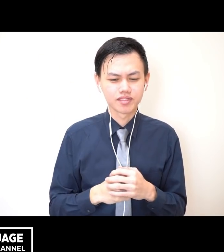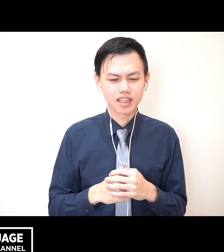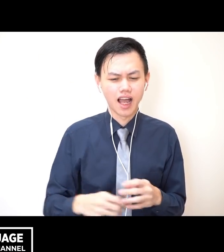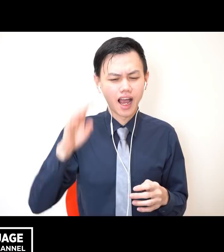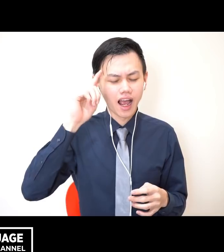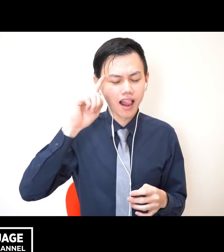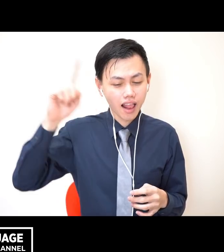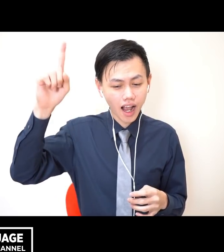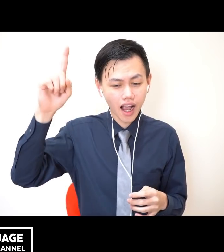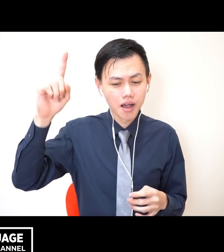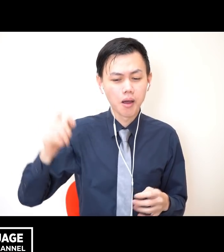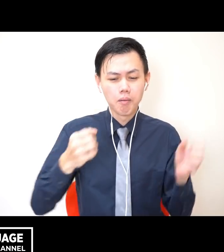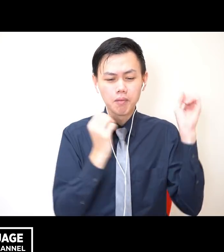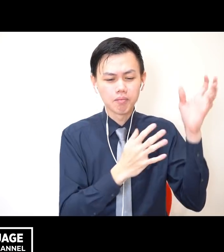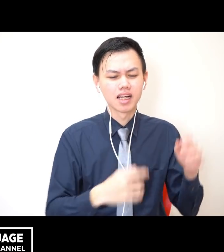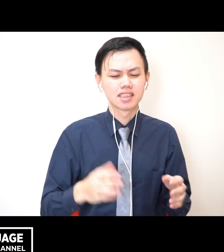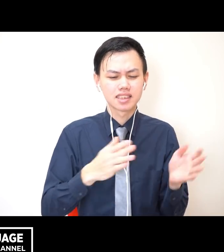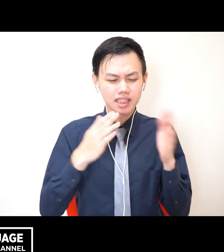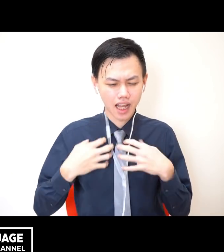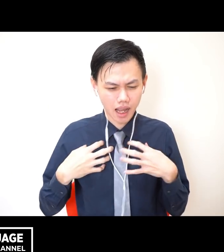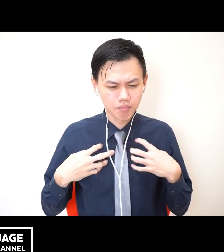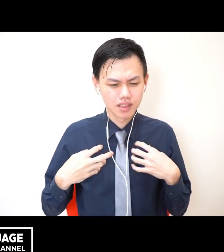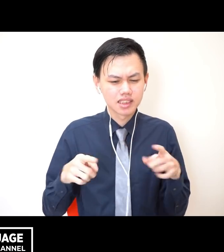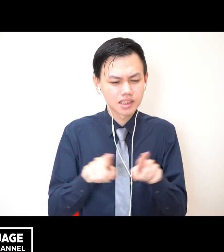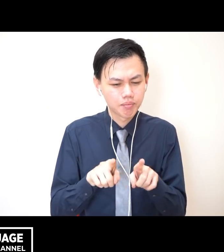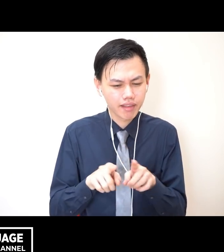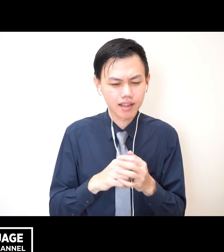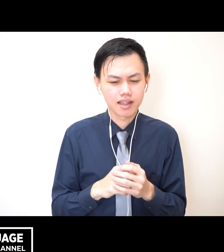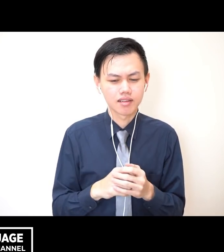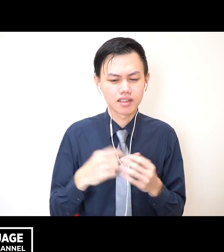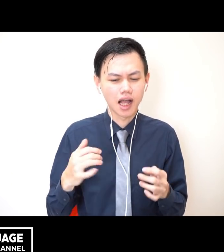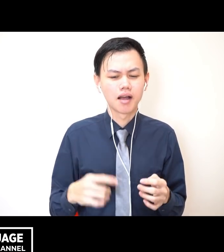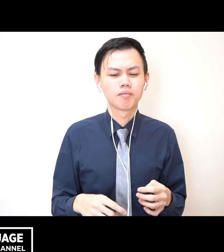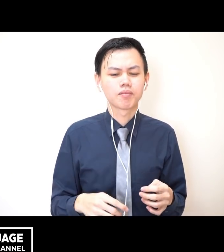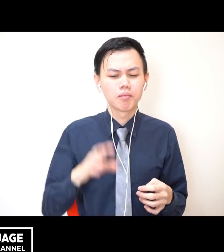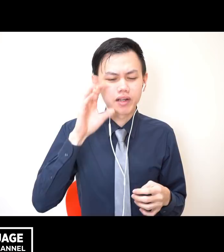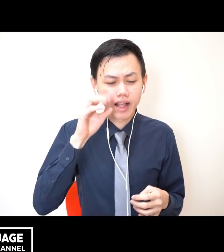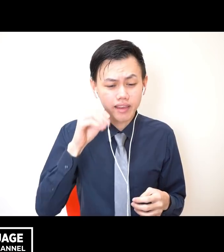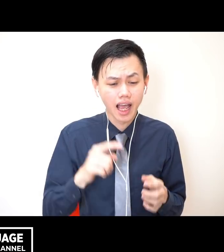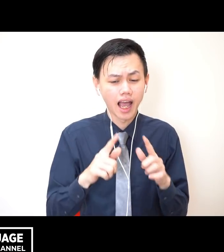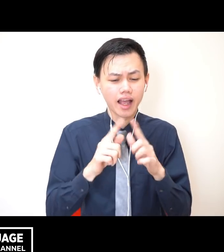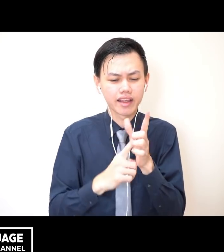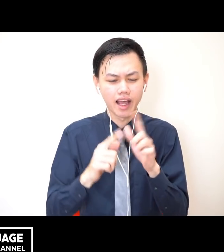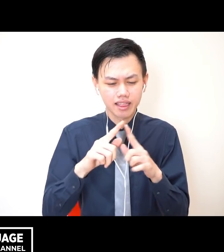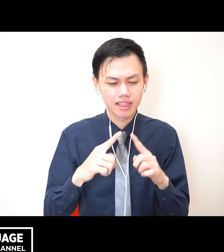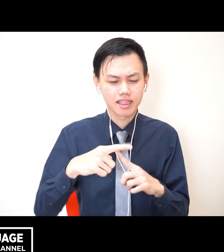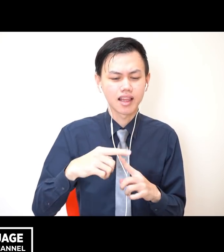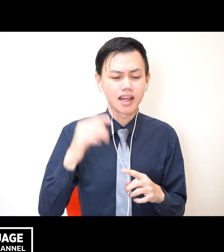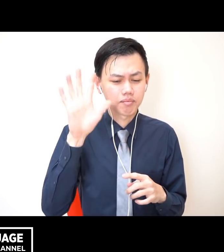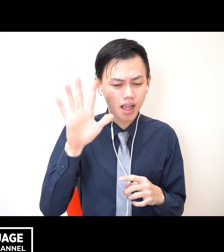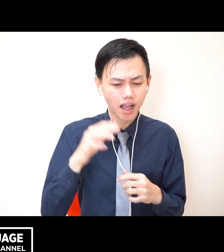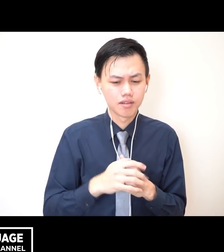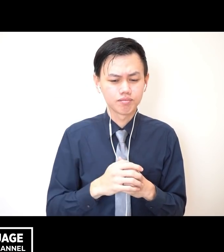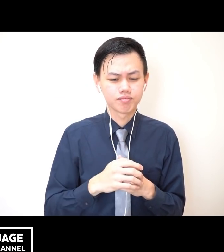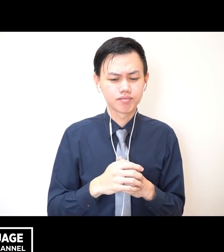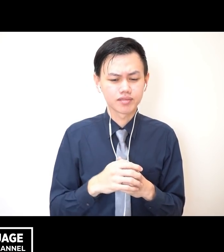Seperti tadi dikatakan di ayat yang kelima, bahwa kita untuk memiliki sikap yang sama seperti sikap yang ada pada Kristus Yesus.